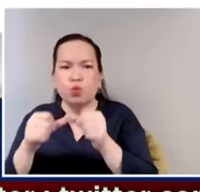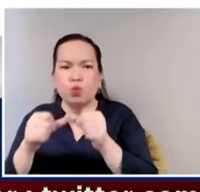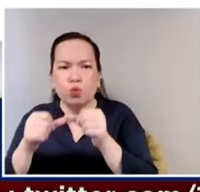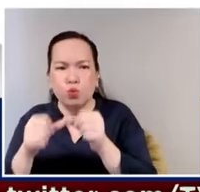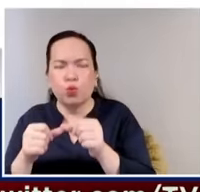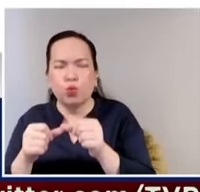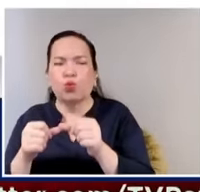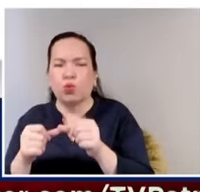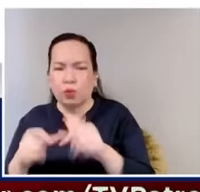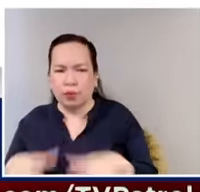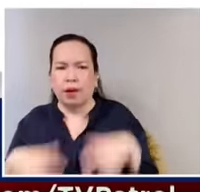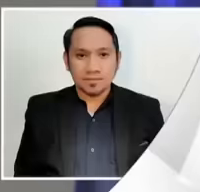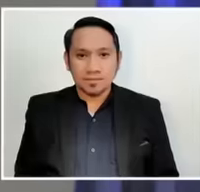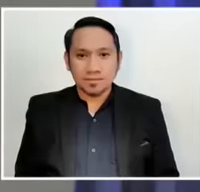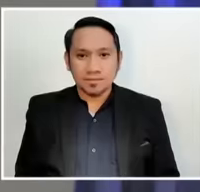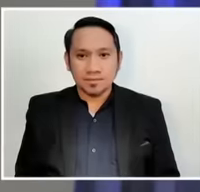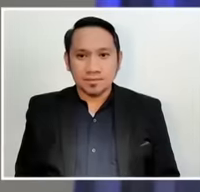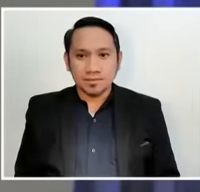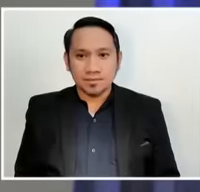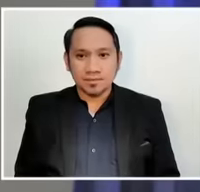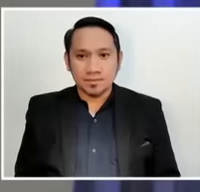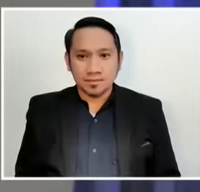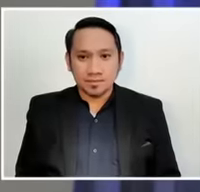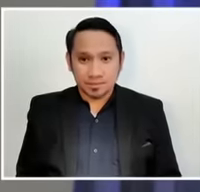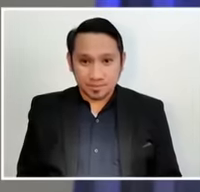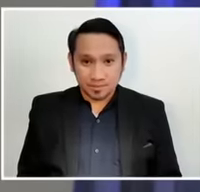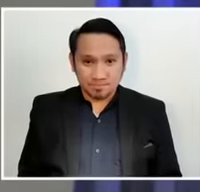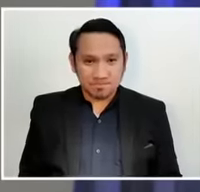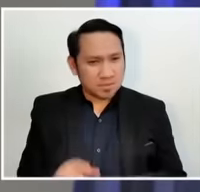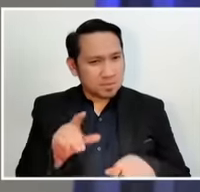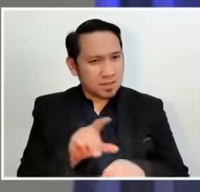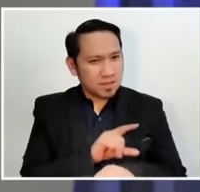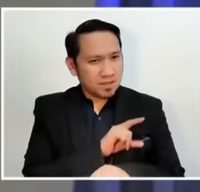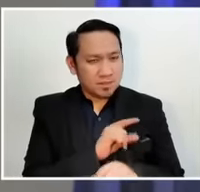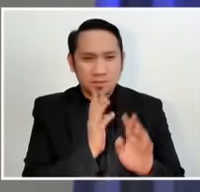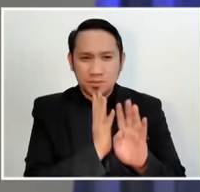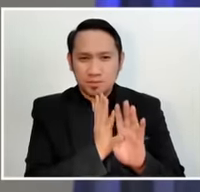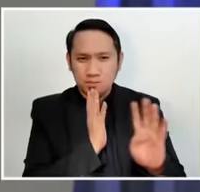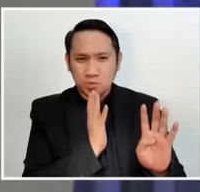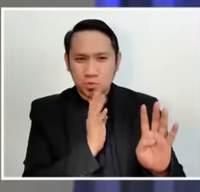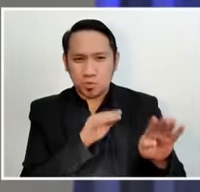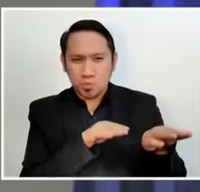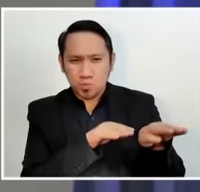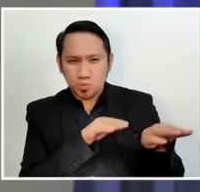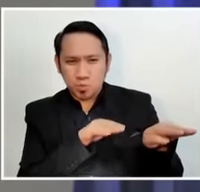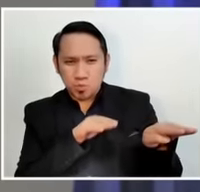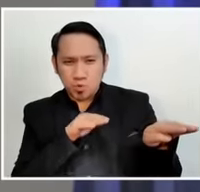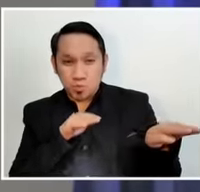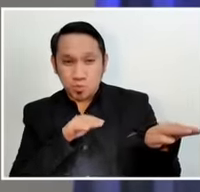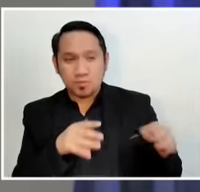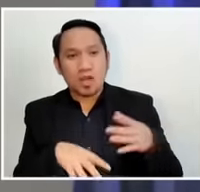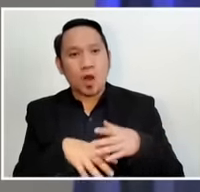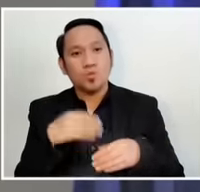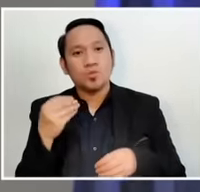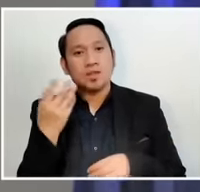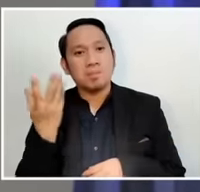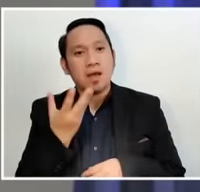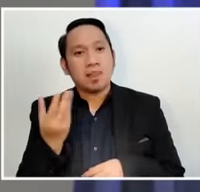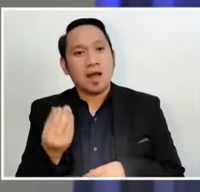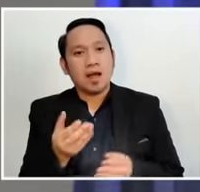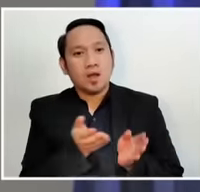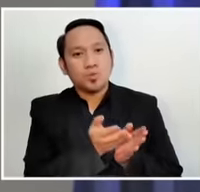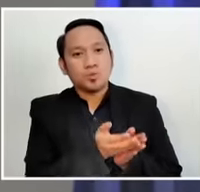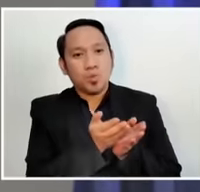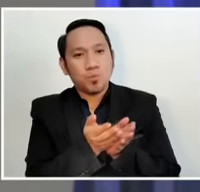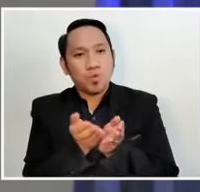Felipe, ABS-CBN News. Mahaba na ang pila ng mga sasakyan sa labas ng Batangas Port. Inanunsyo naman ng